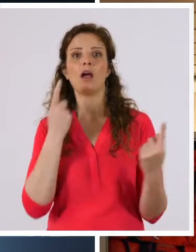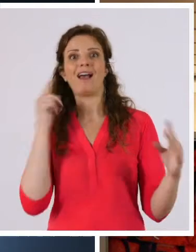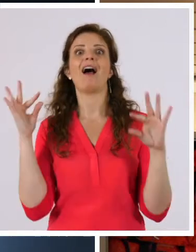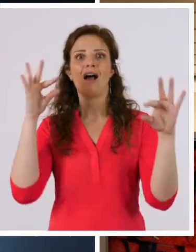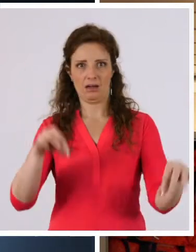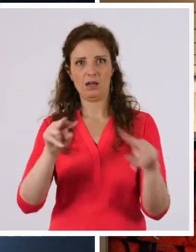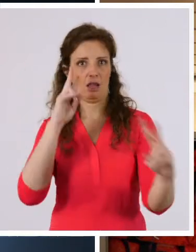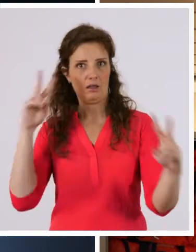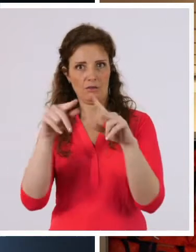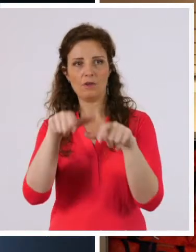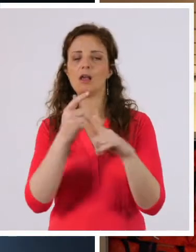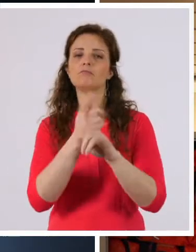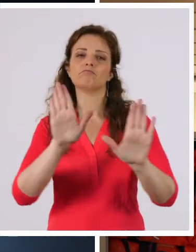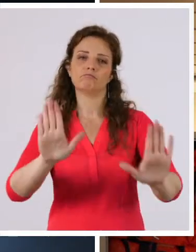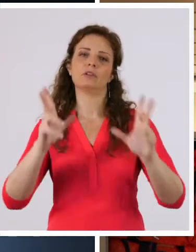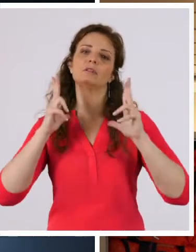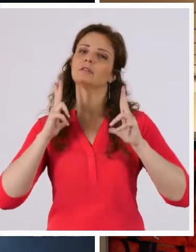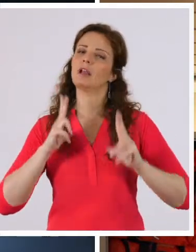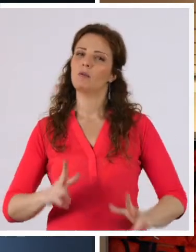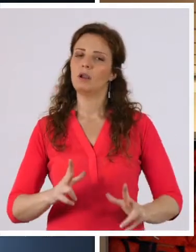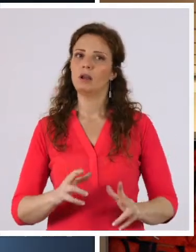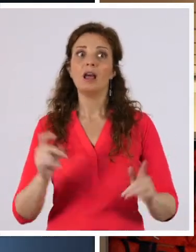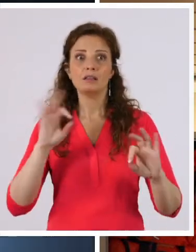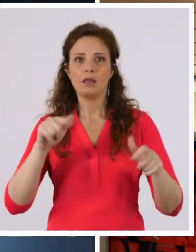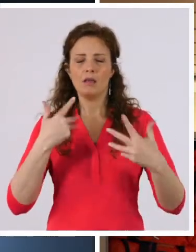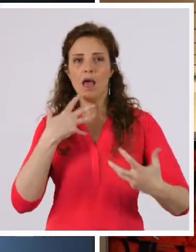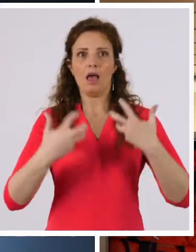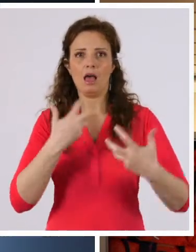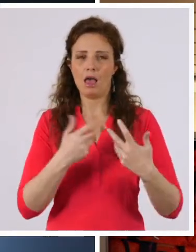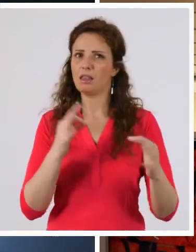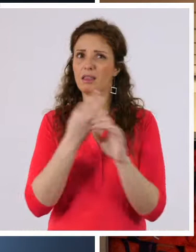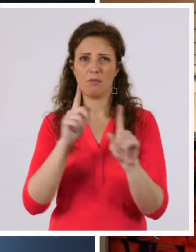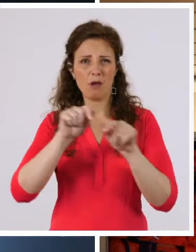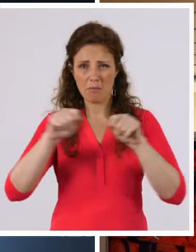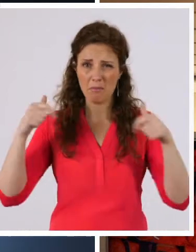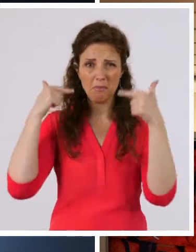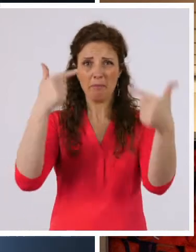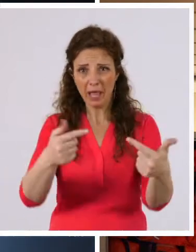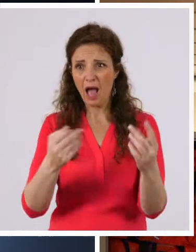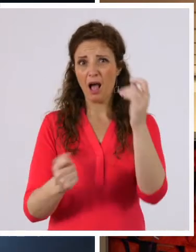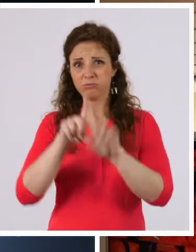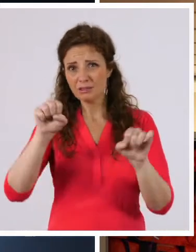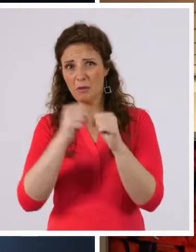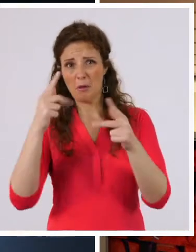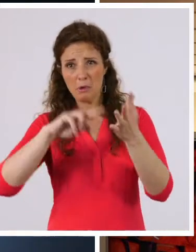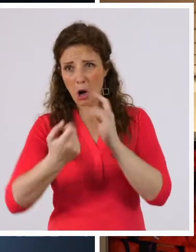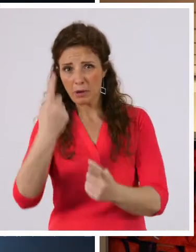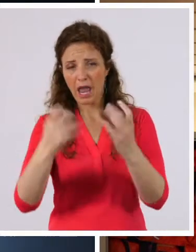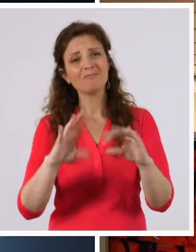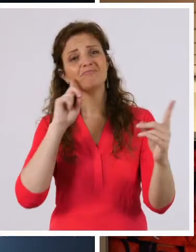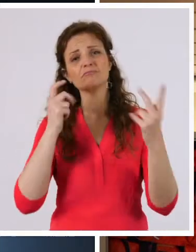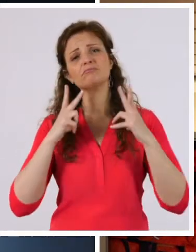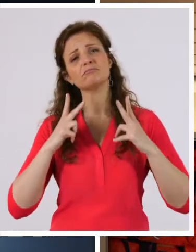Guadagnato il punto di riunione, rimanete tranquilli. Il panico può solo compromettere il buon esito delle operazioni che si stanno